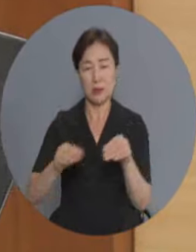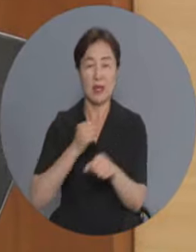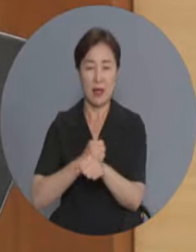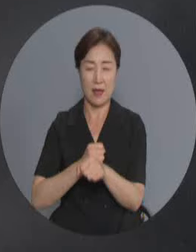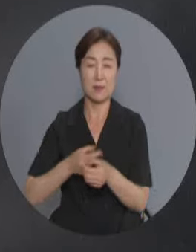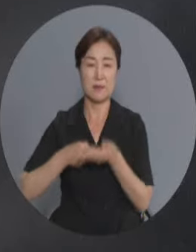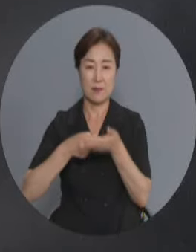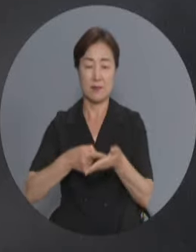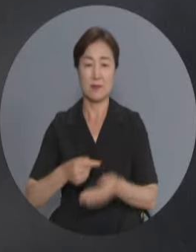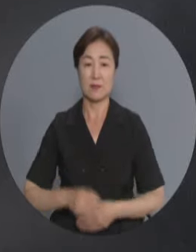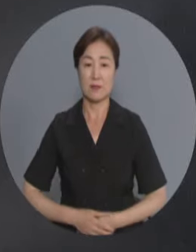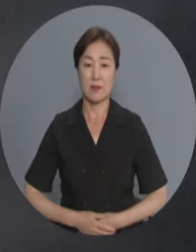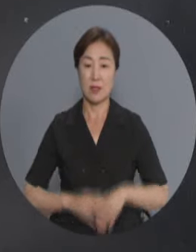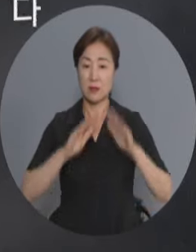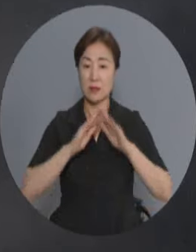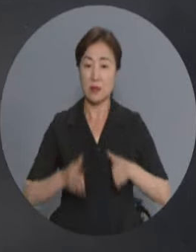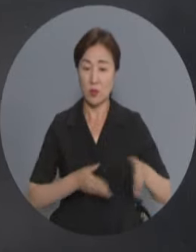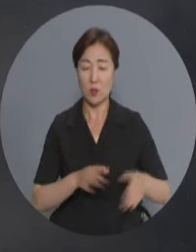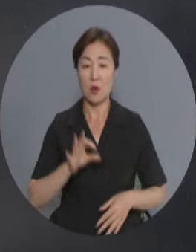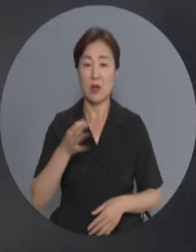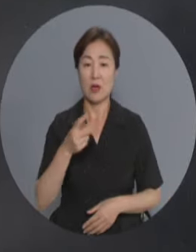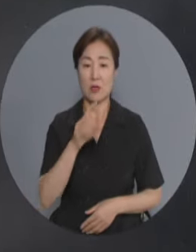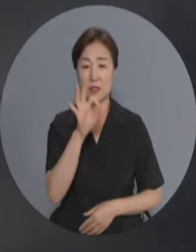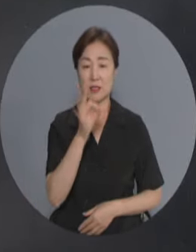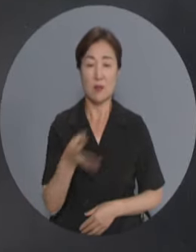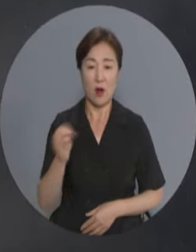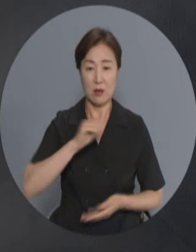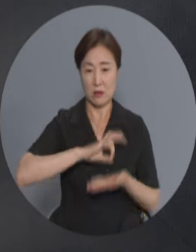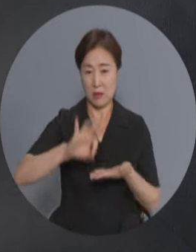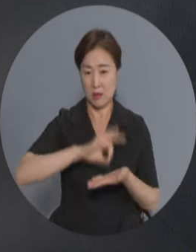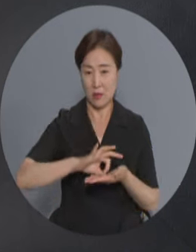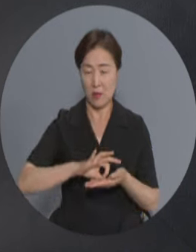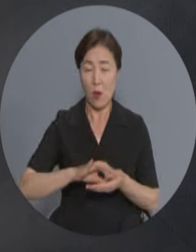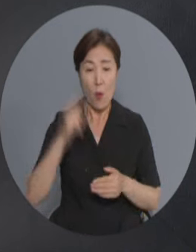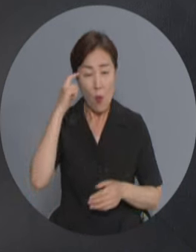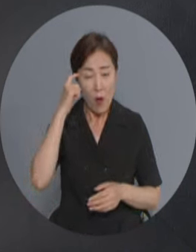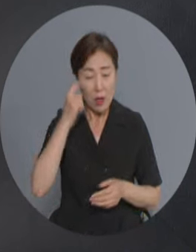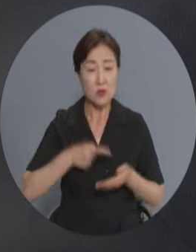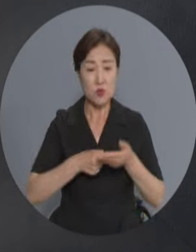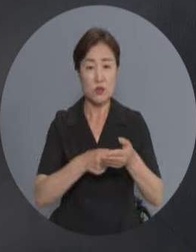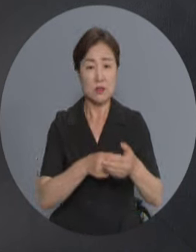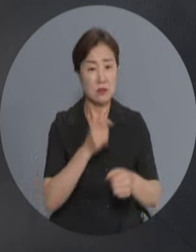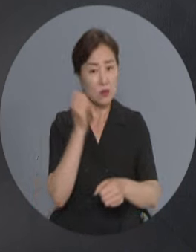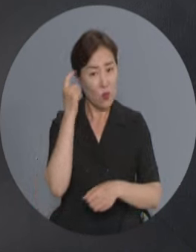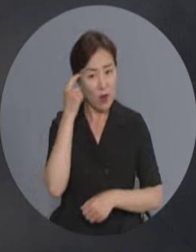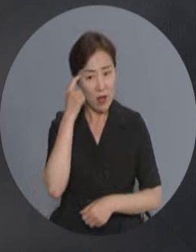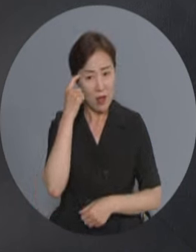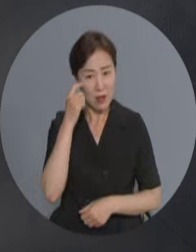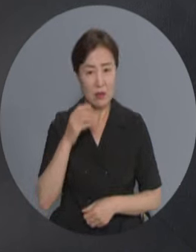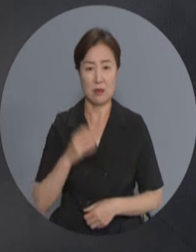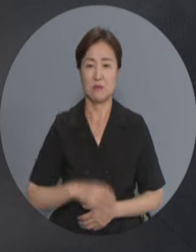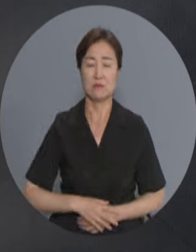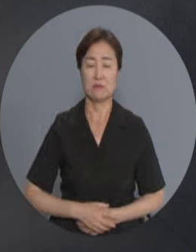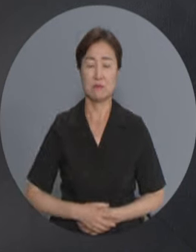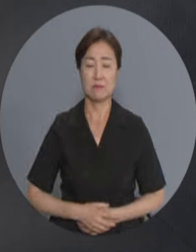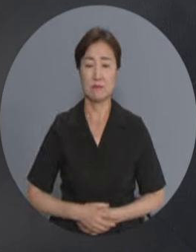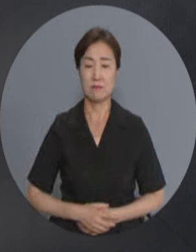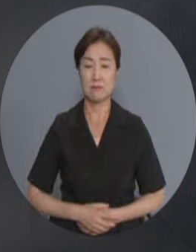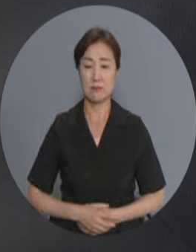직격했습니다. 전라남도가 10억씩이나 들여가지고 그 일을 꼭 출전해야 되는 건가 하는 그 의문을 제기할 수밖에